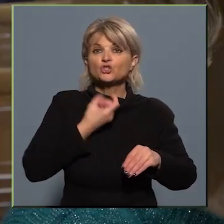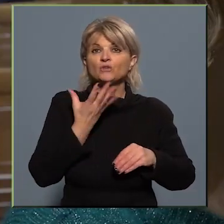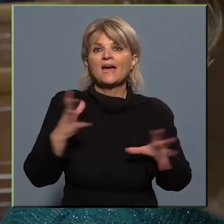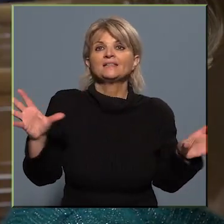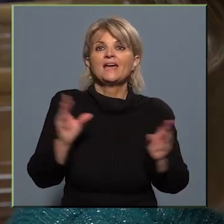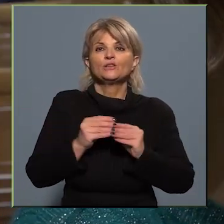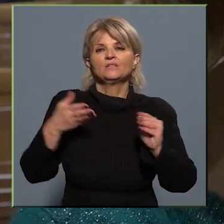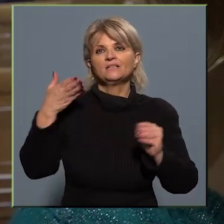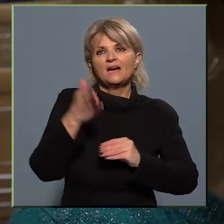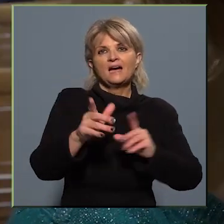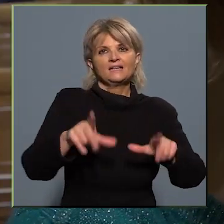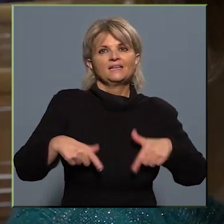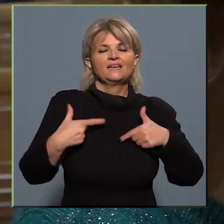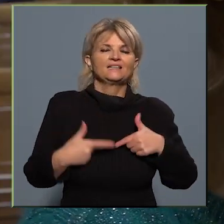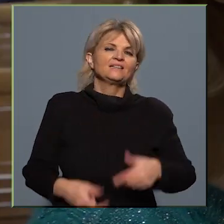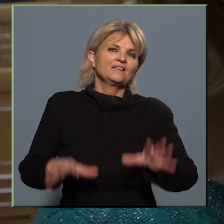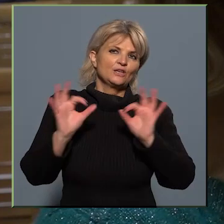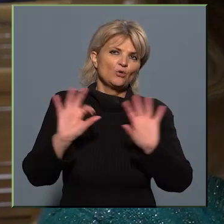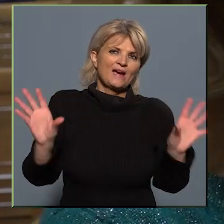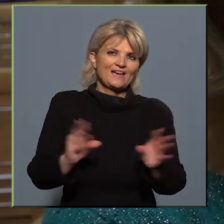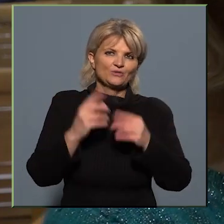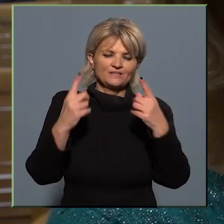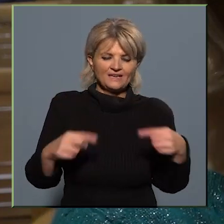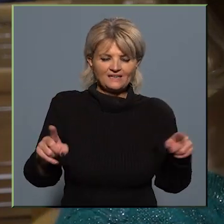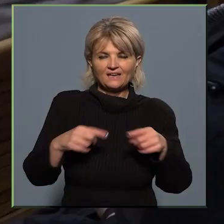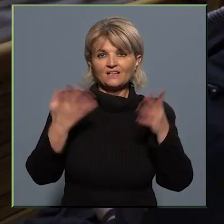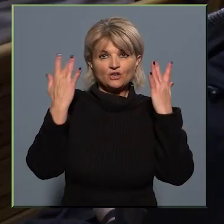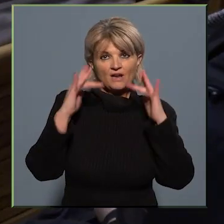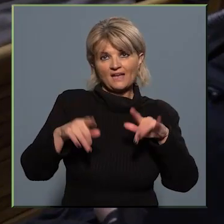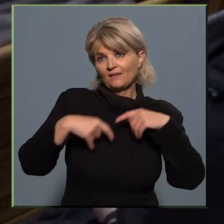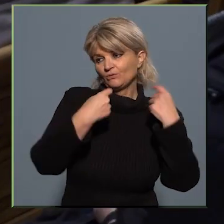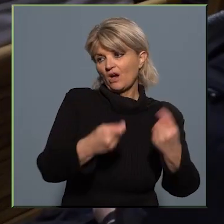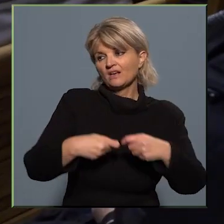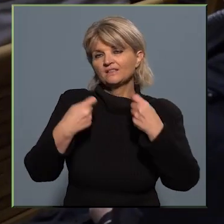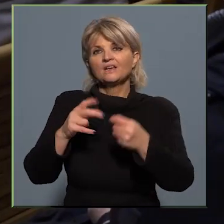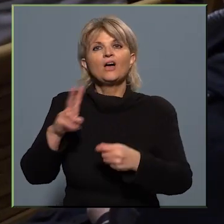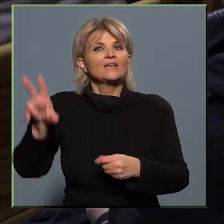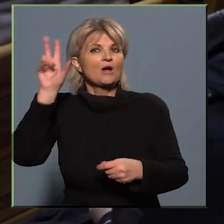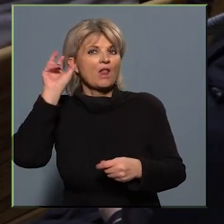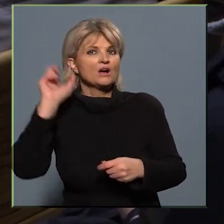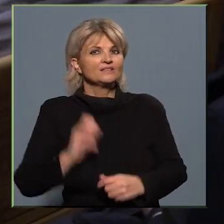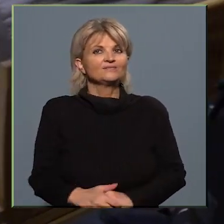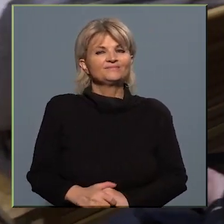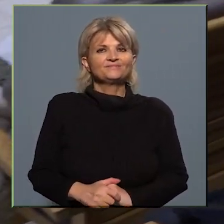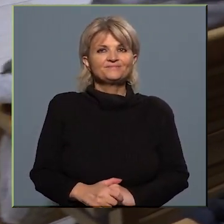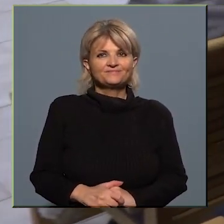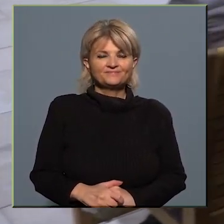Úgyhogy mi úgy éltük ezt meg, hogy jó, hogy énekelhetünk együtt, és ezzel megajándékozzuk azokat, akik minket hallgatnak.